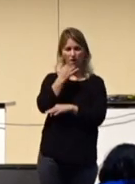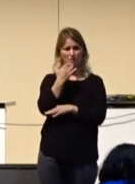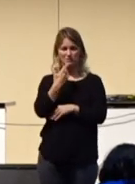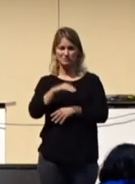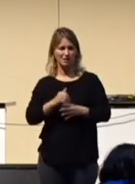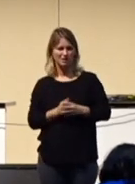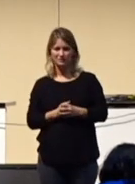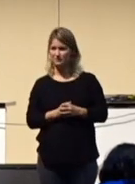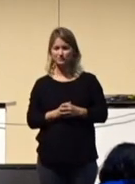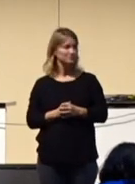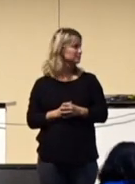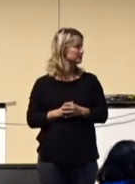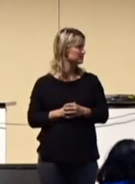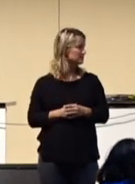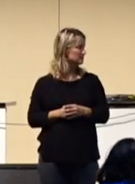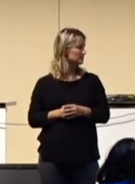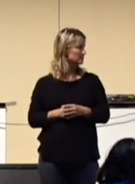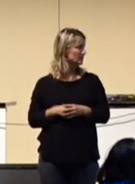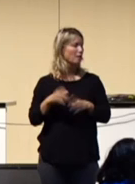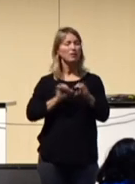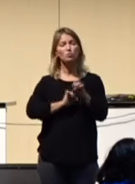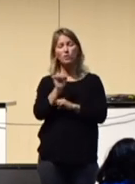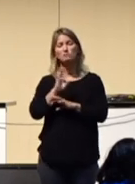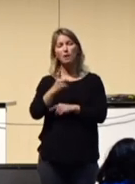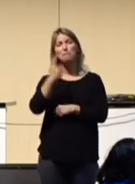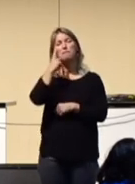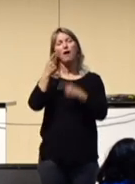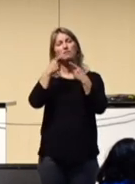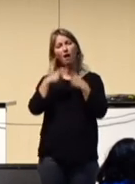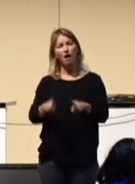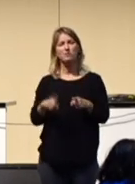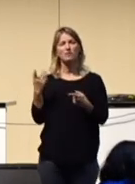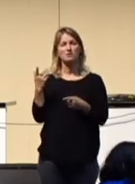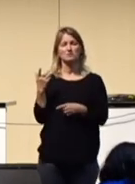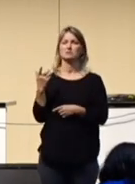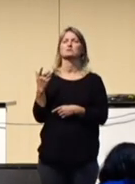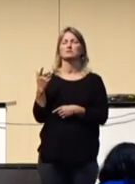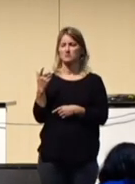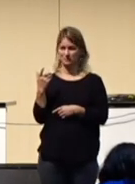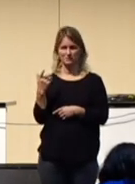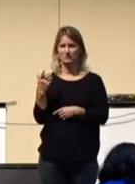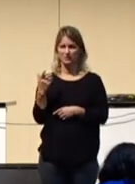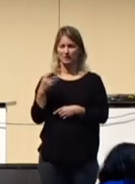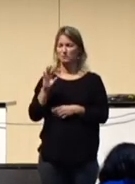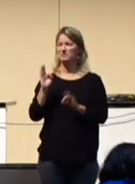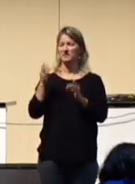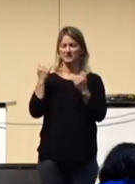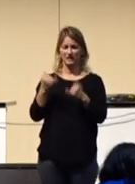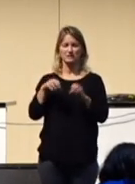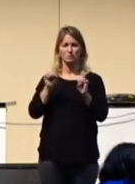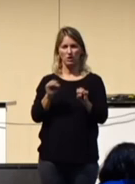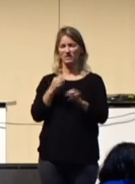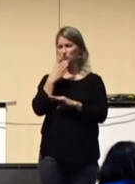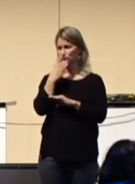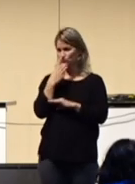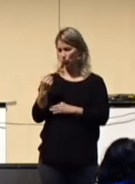Aber trotzdem, Franz Josef, auch wenn du es anders gemeint hast, vielen Dank für die Frage, weil ich nämlich hier jetzt die Möglichkeit habe, mal was Schönes